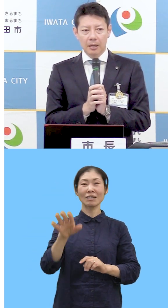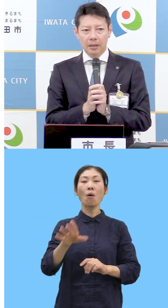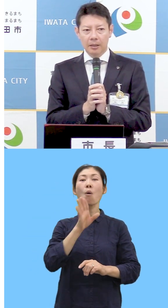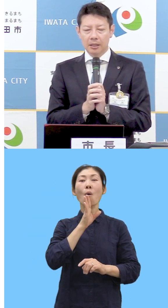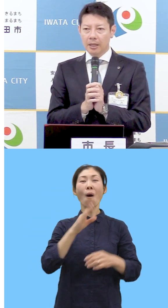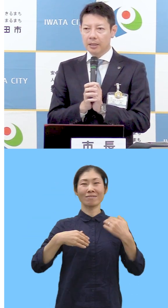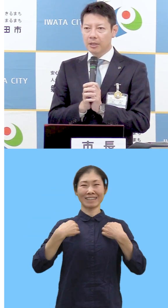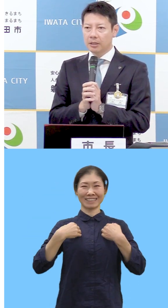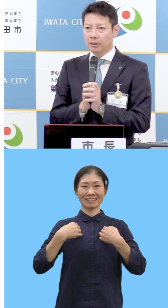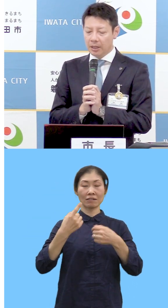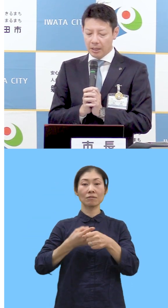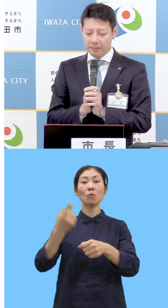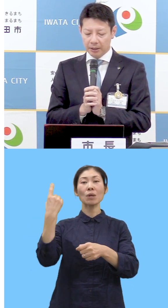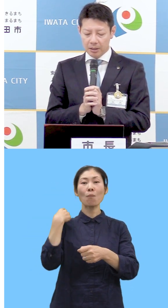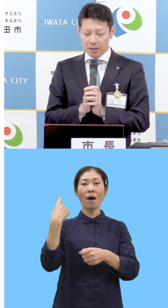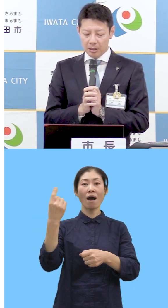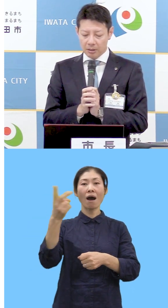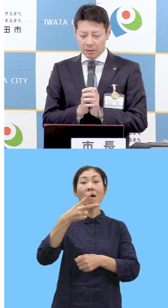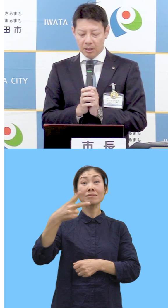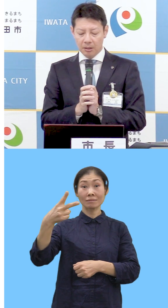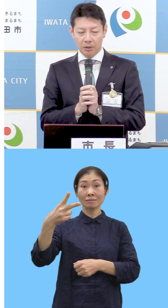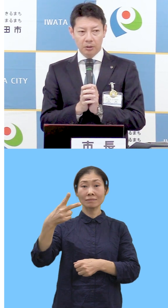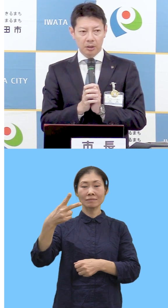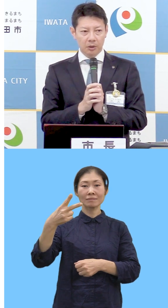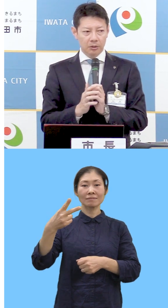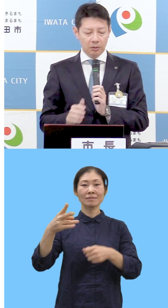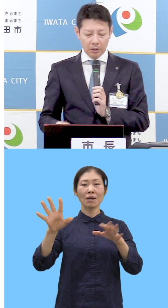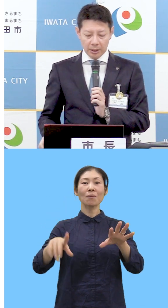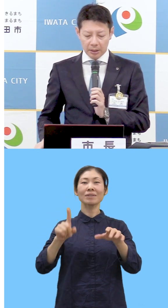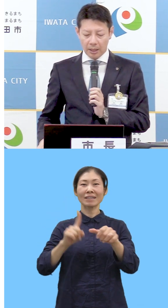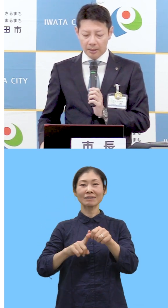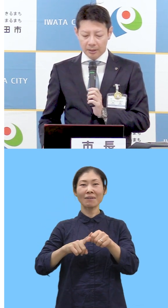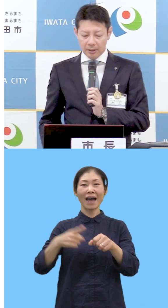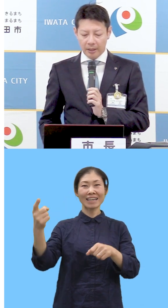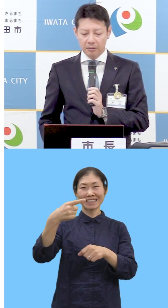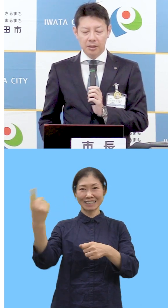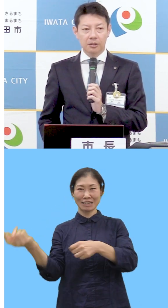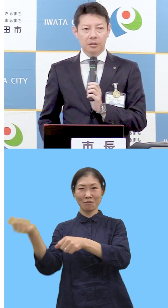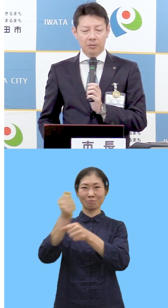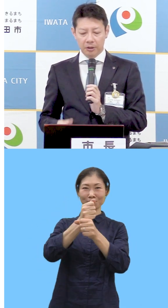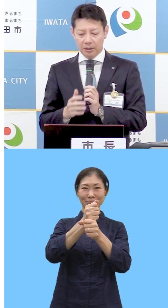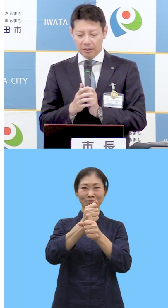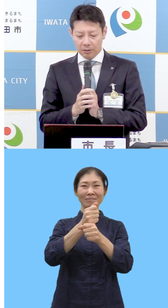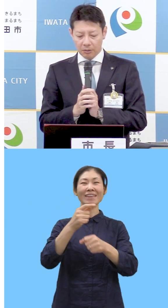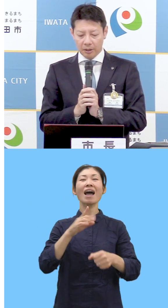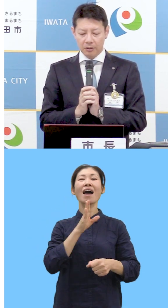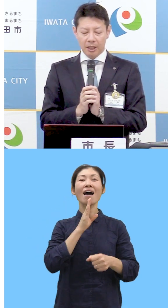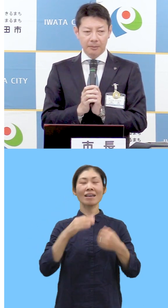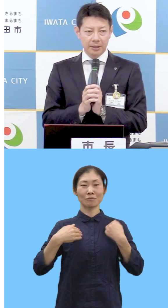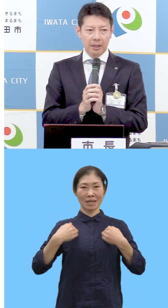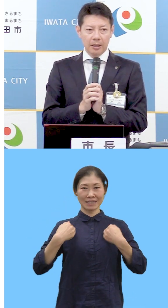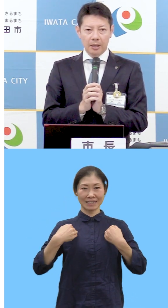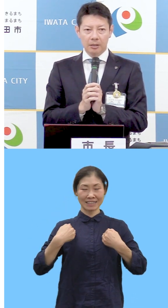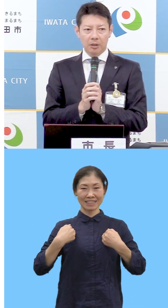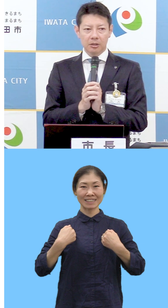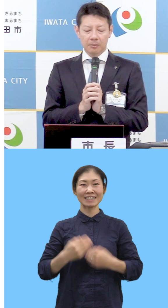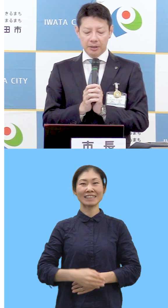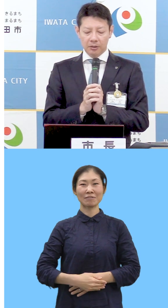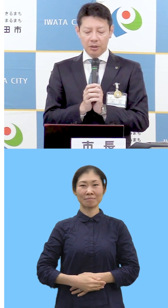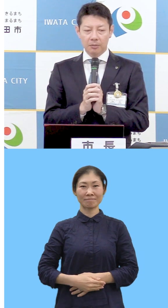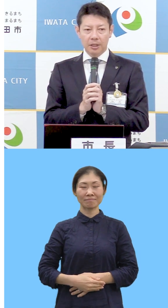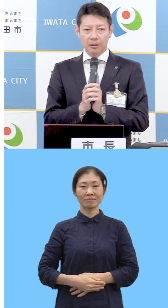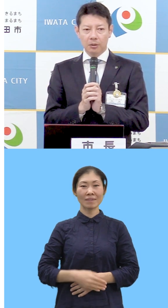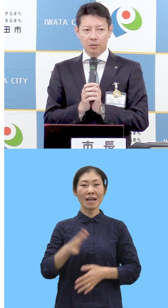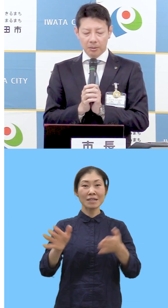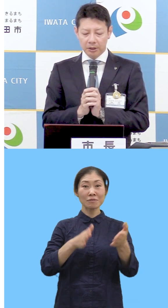は2位でありましたので、また1位にすぐに元に戻ることができて大変嬉しく思っているところでございます。スポーツの